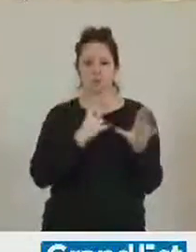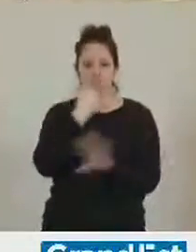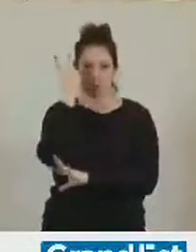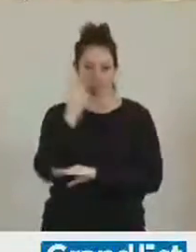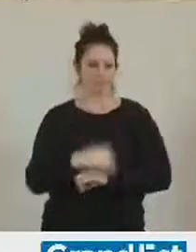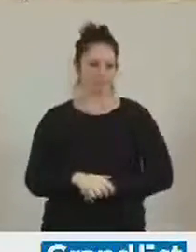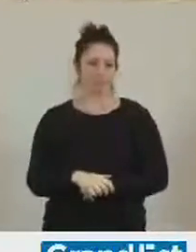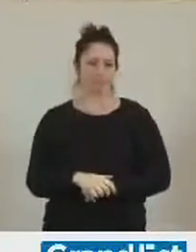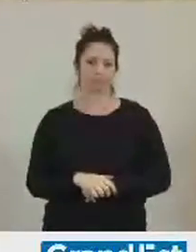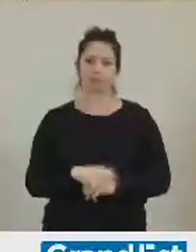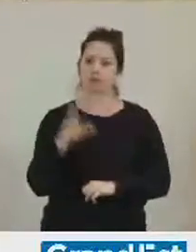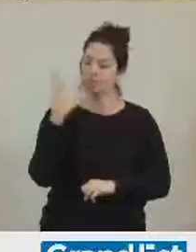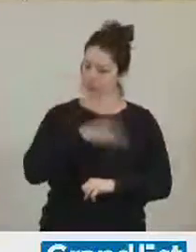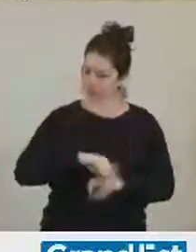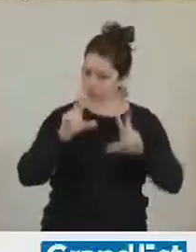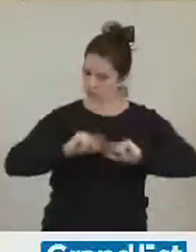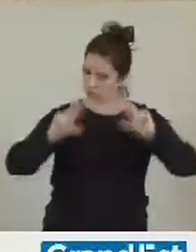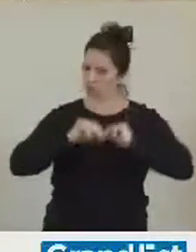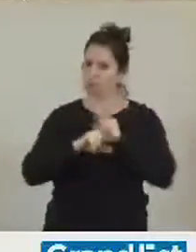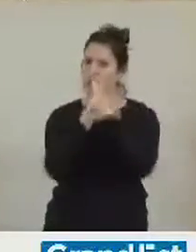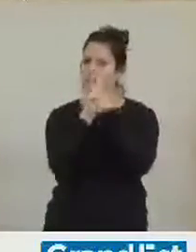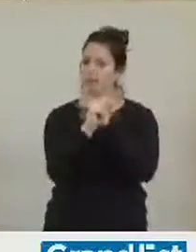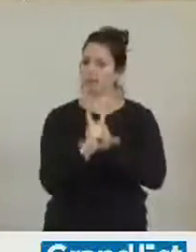Alors je vais vous donner la définition du jeune talent.